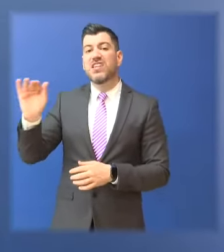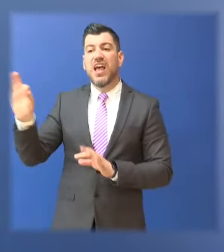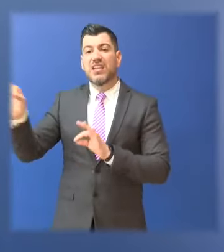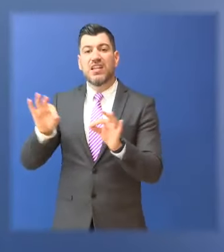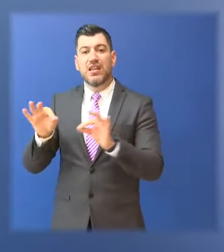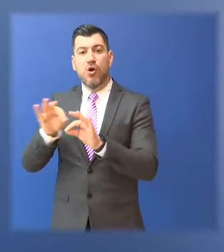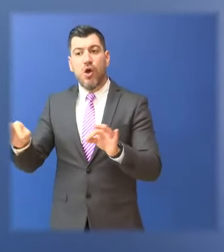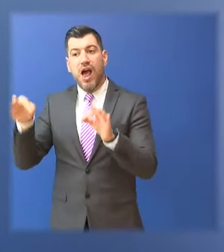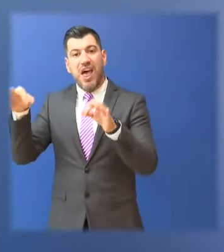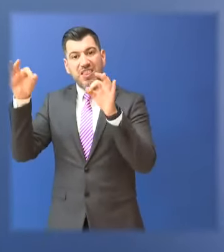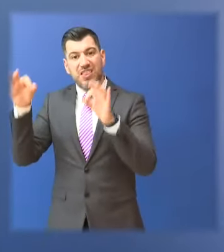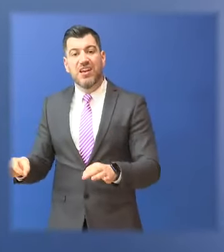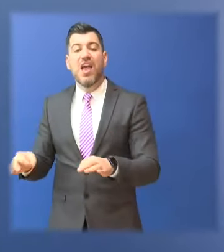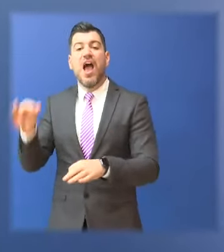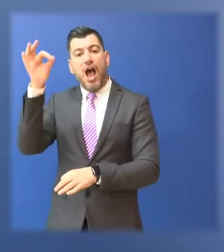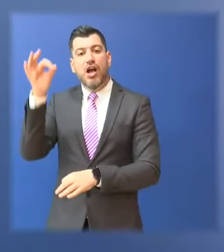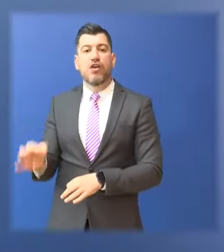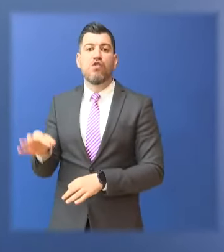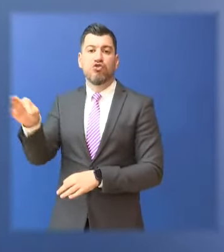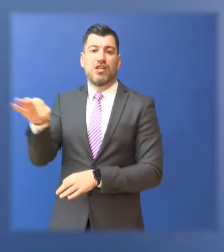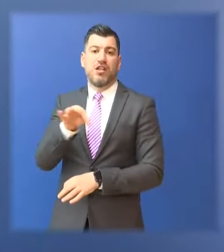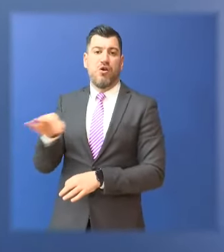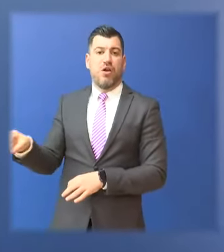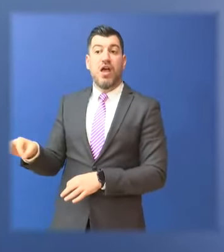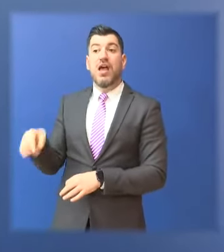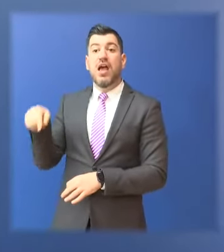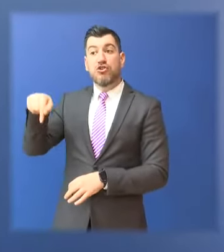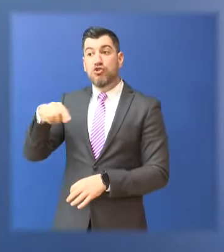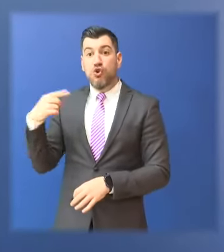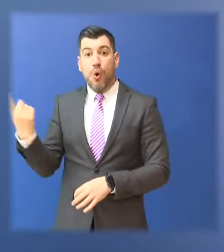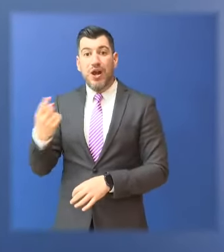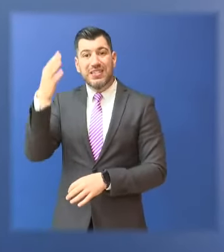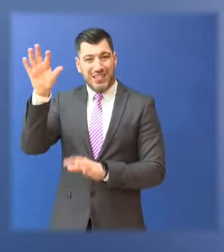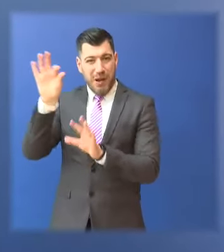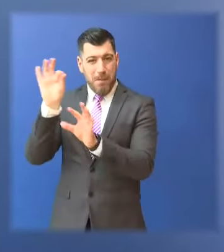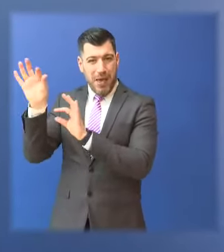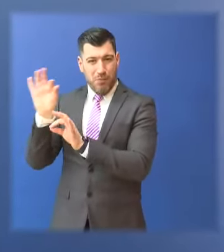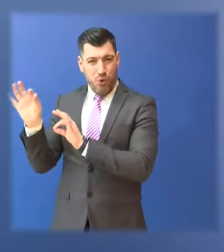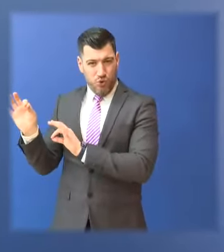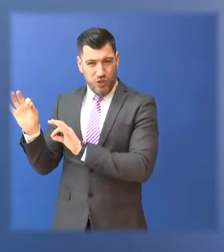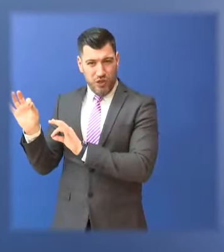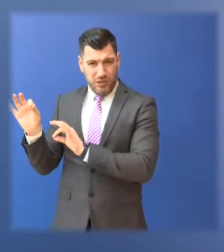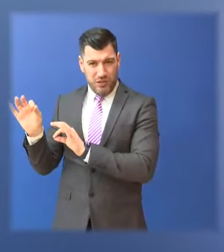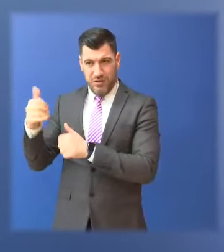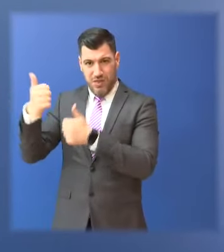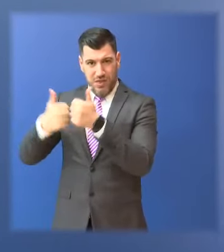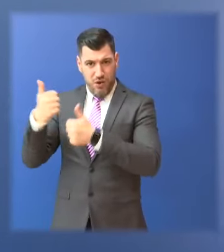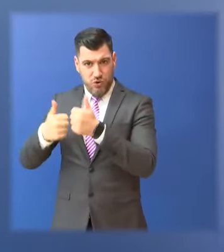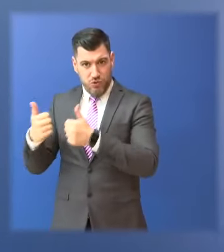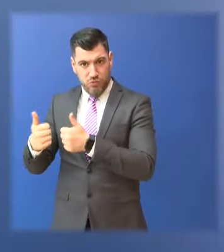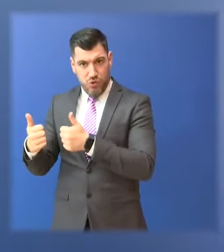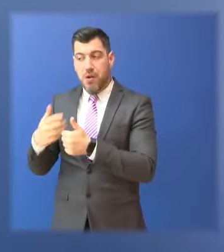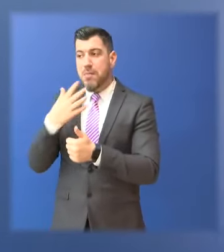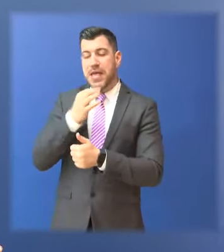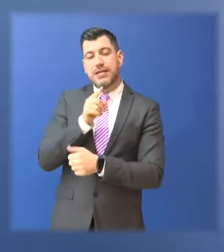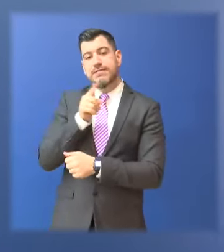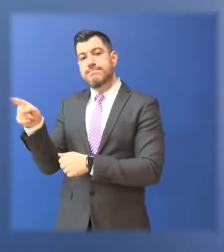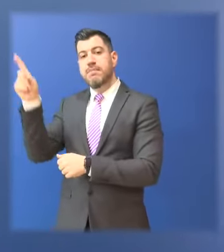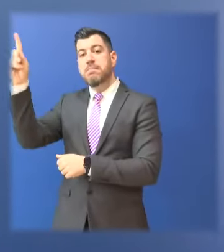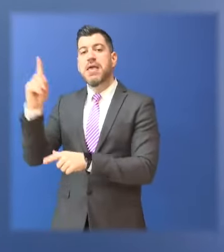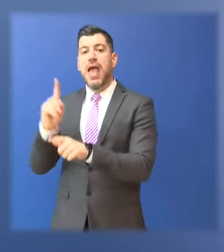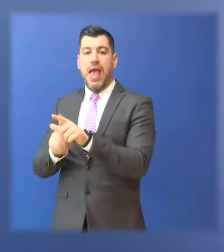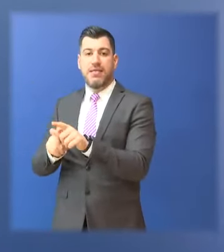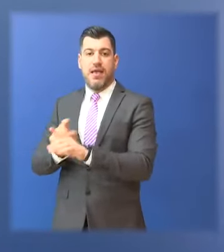τις περιπτώσεις βρίσκεται ένας και μοναδικός υποψήφιος. Μάλιστα, συγκεκριμένη εταιρεία νοικιάζει ακίνητο με μηνιαίο μίσθωμα 96.000